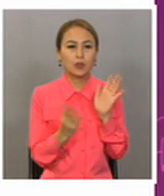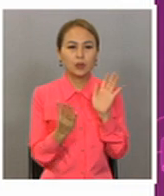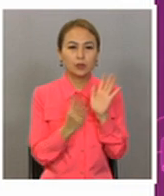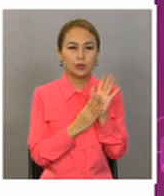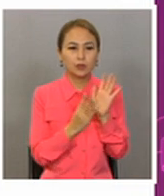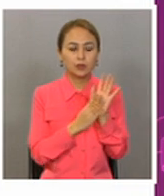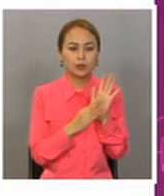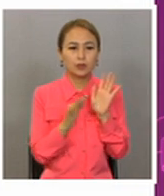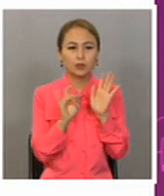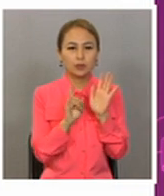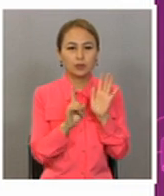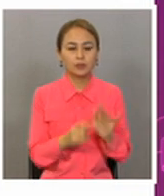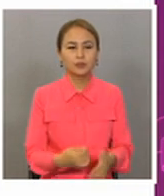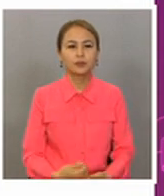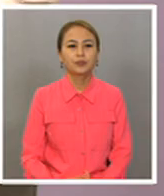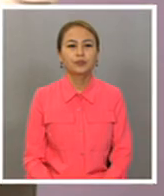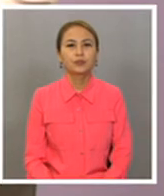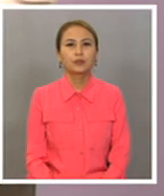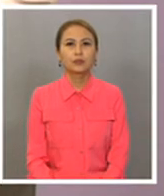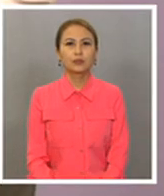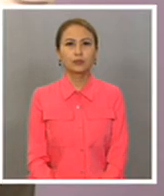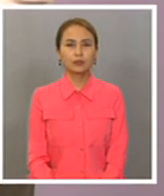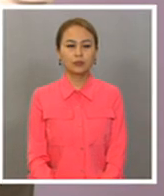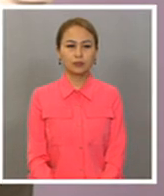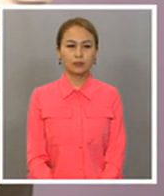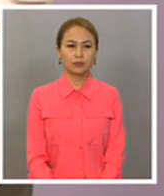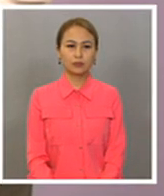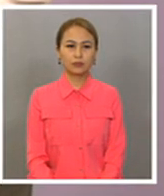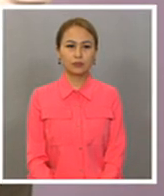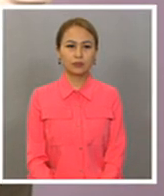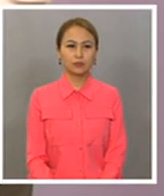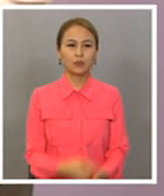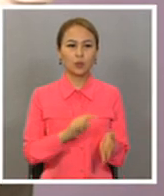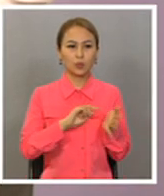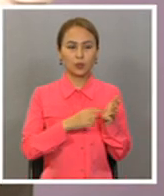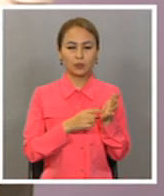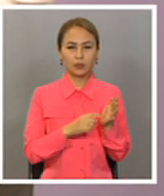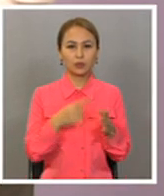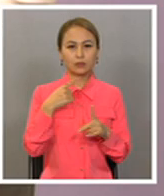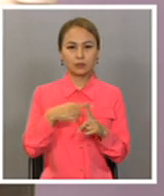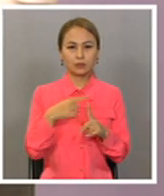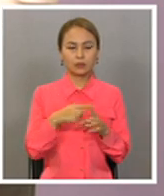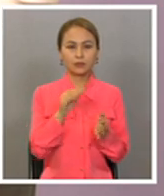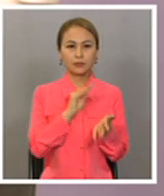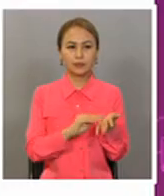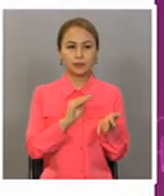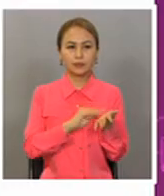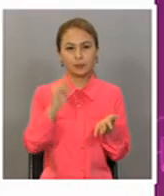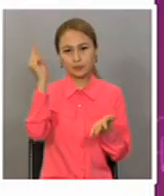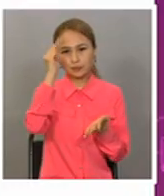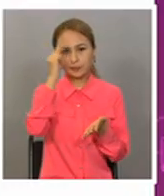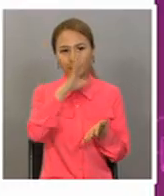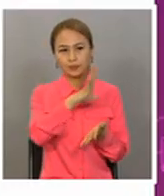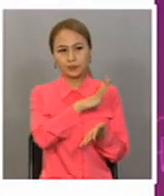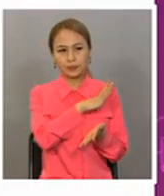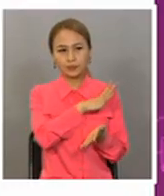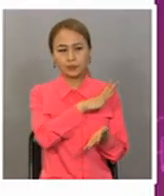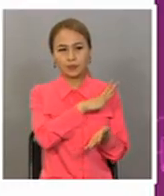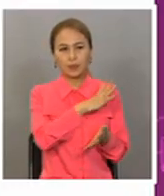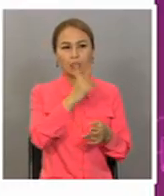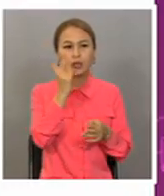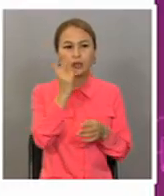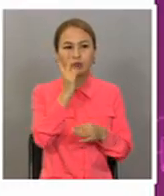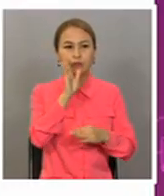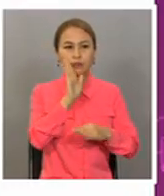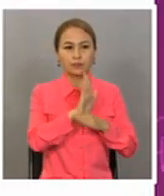санын 9 рет қосамыз. Балалар, көбейтіндіні қосынды түрінде жазуды үйрендіңдер. Екінші